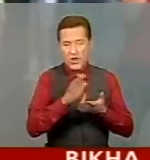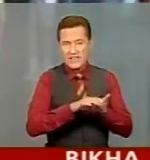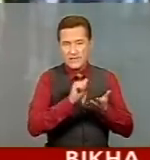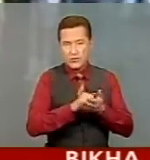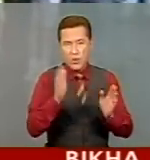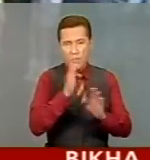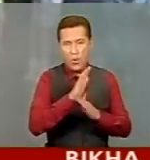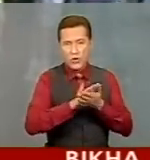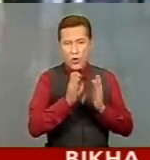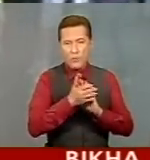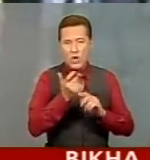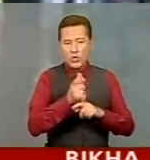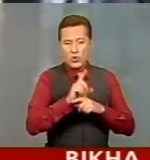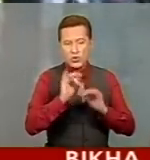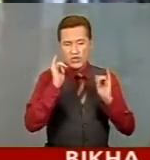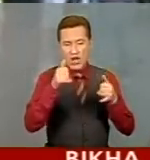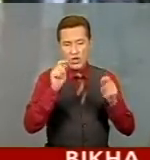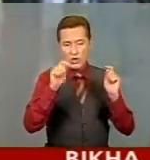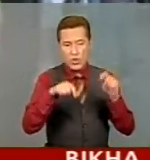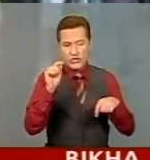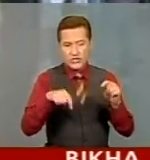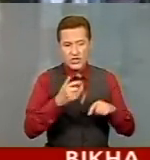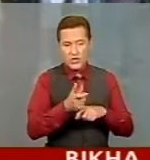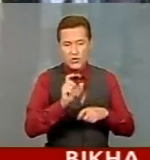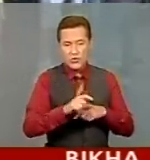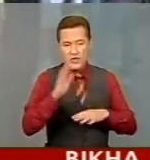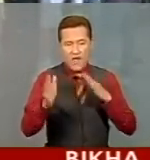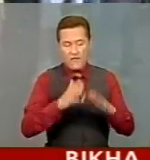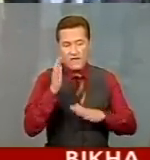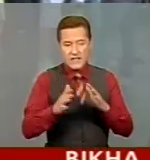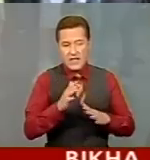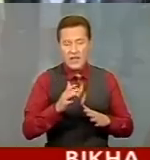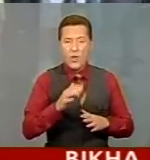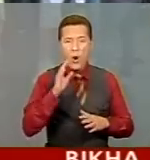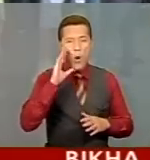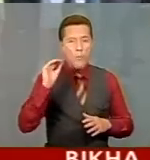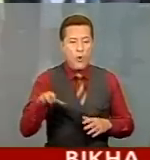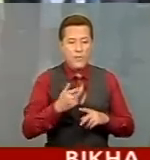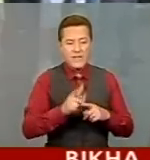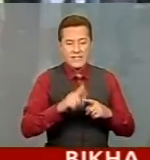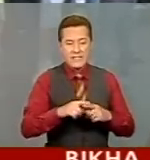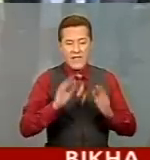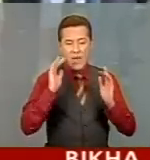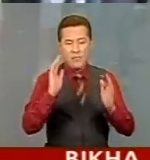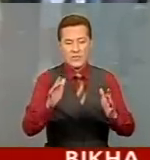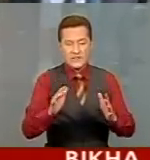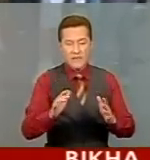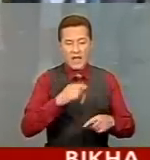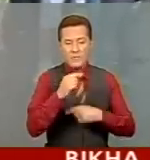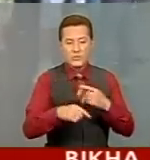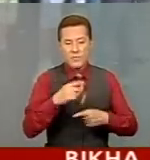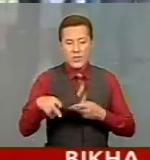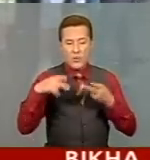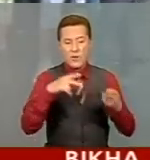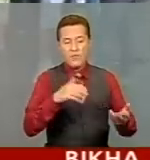погодні умови, дуже дощить і дуже вітряно. Але навіть попри це на проспект безупинно прибувають